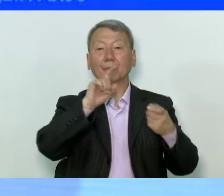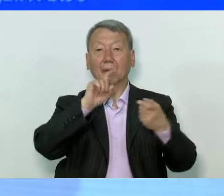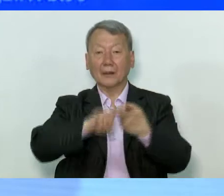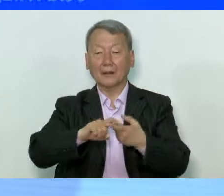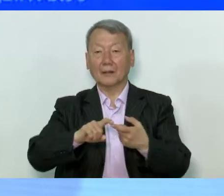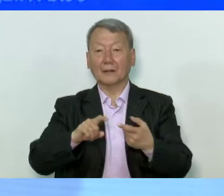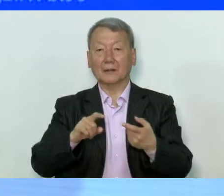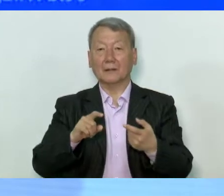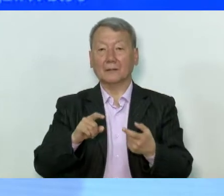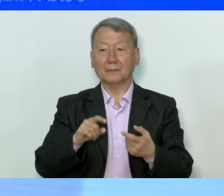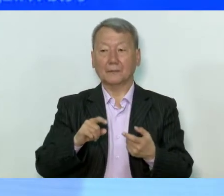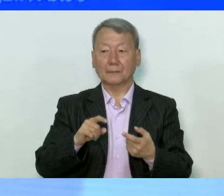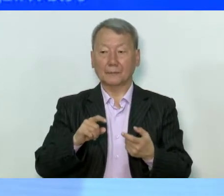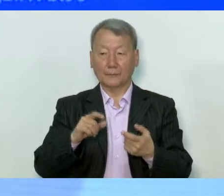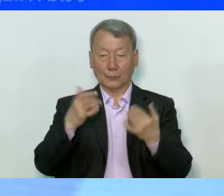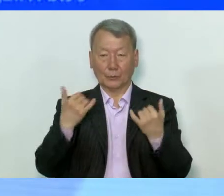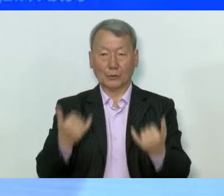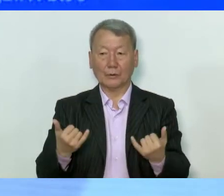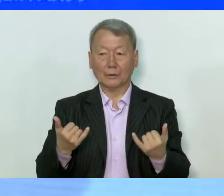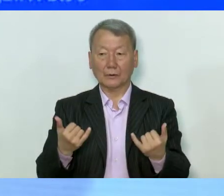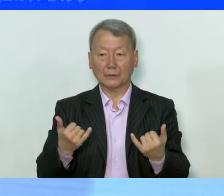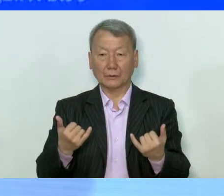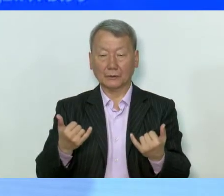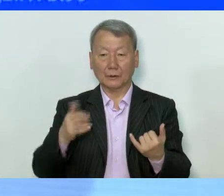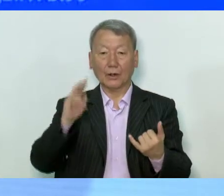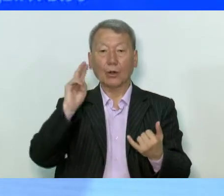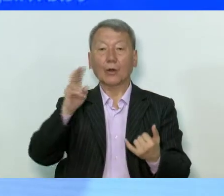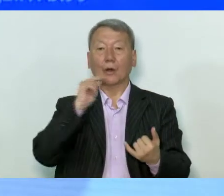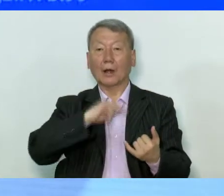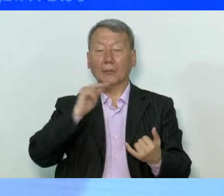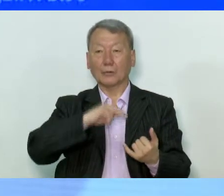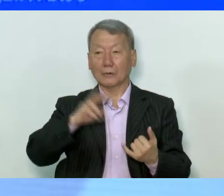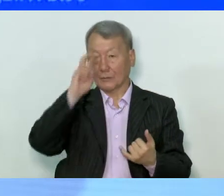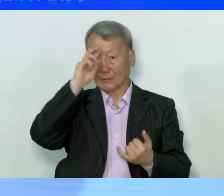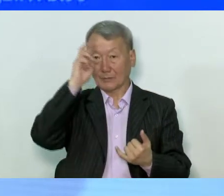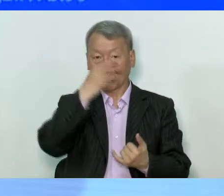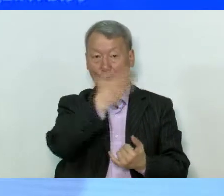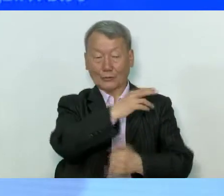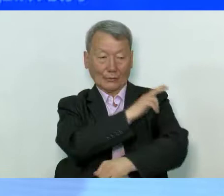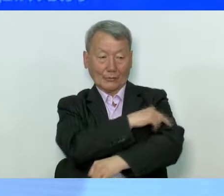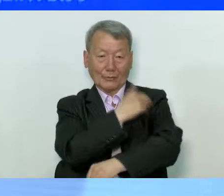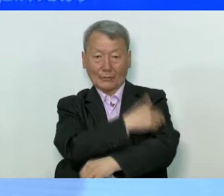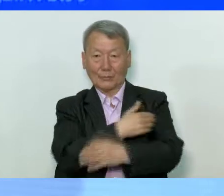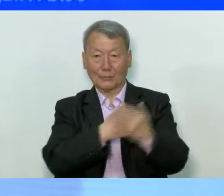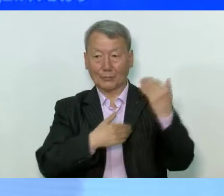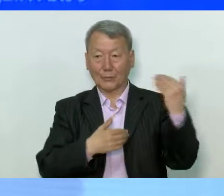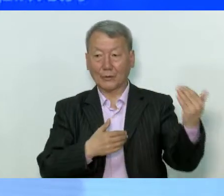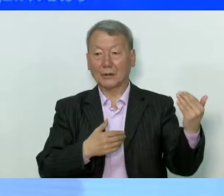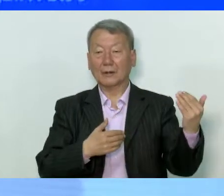байланыштуу азыр ошол жерде иштеген кызматкерлеринен